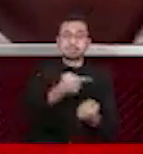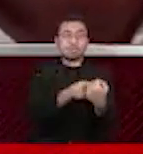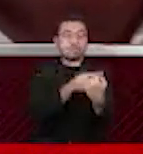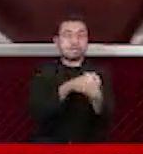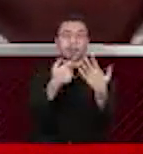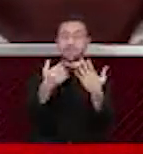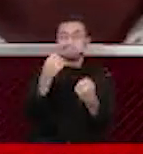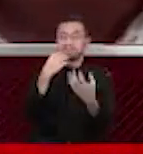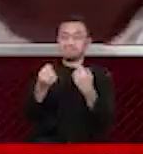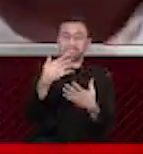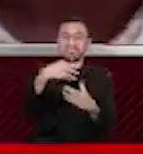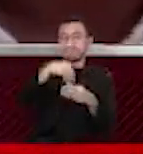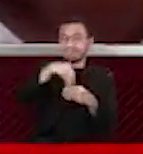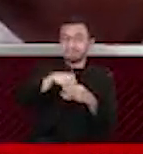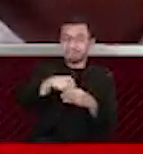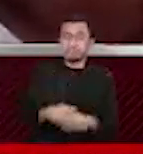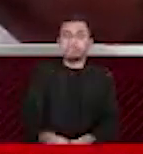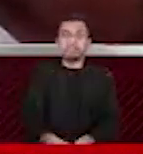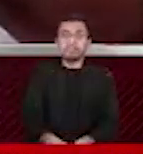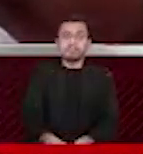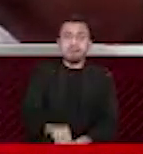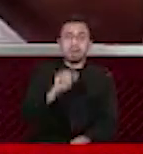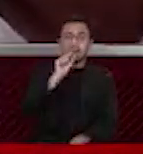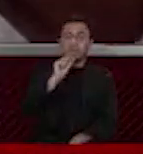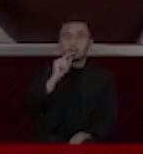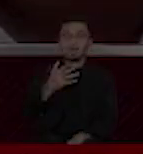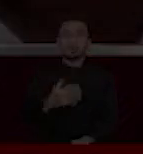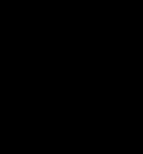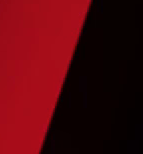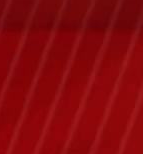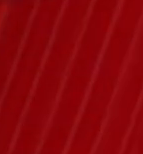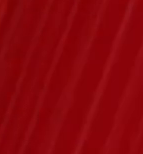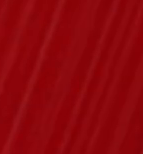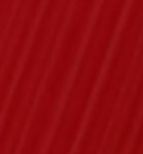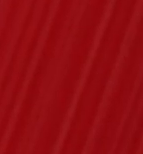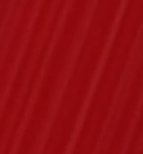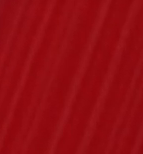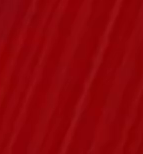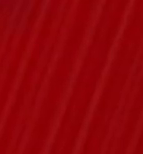agar tercipta modernisasi eh alat-alat pertahanan